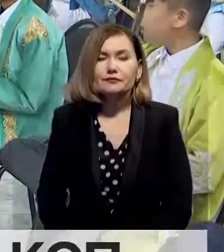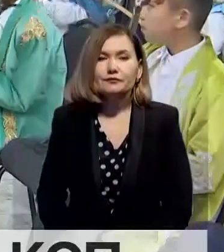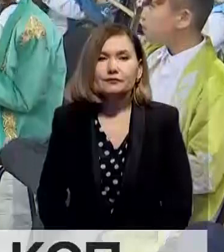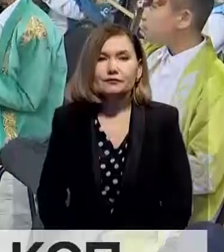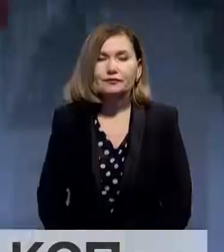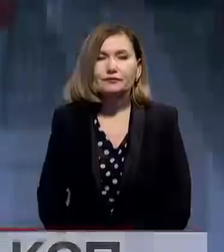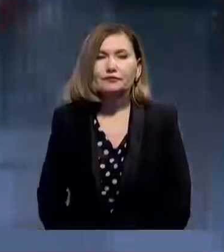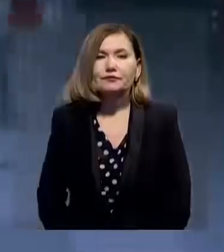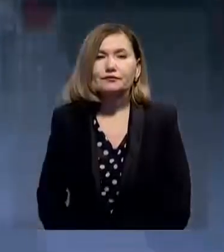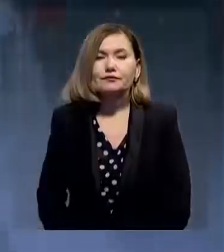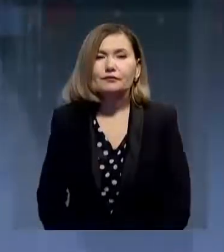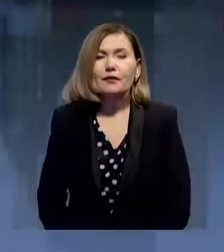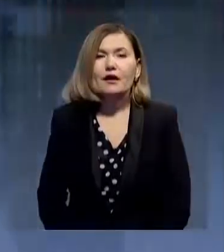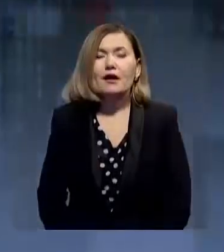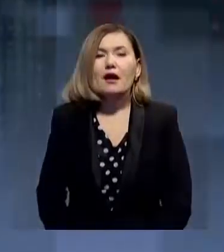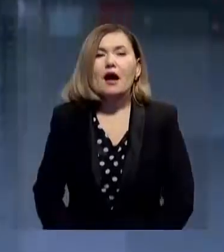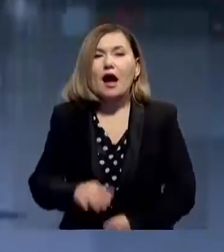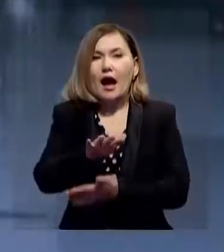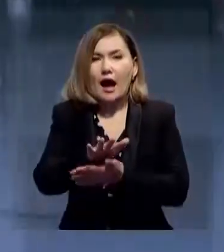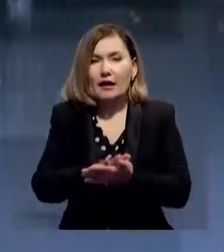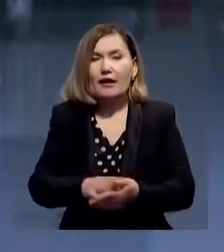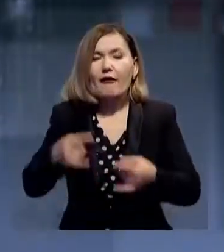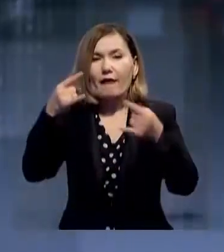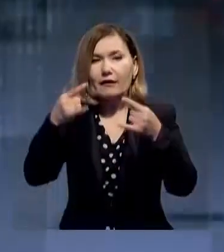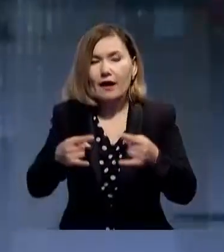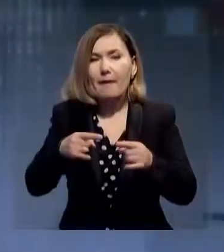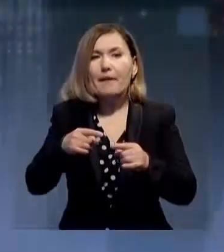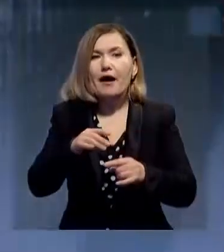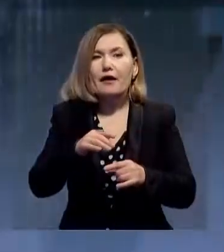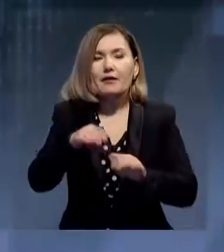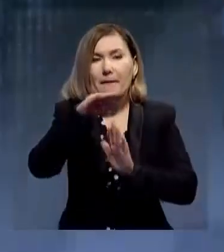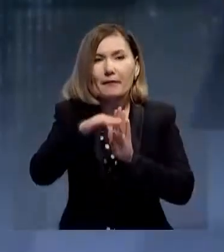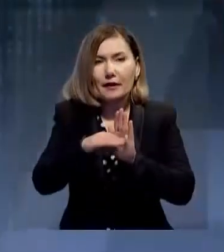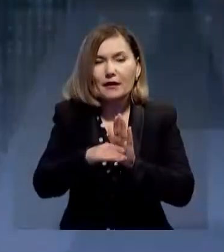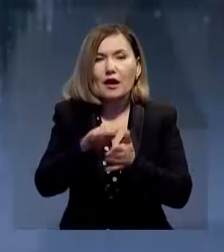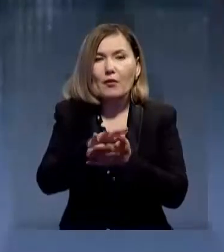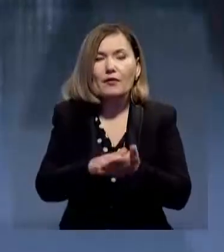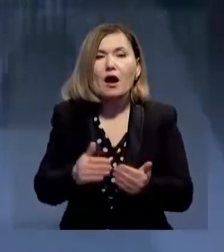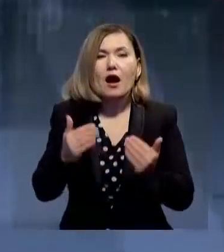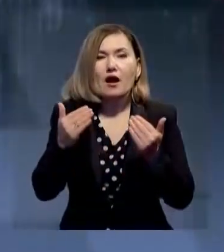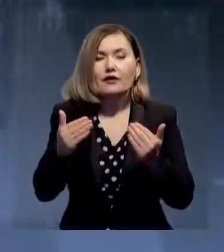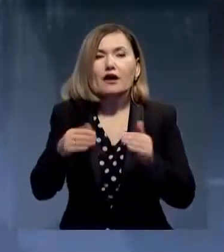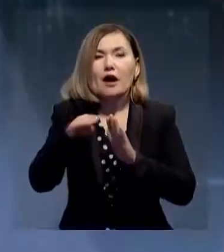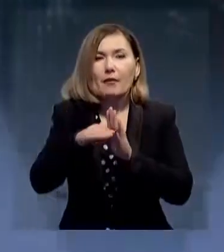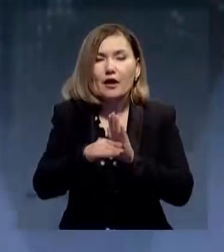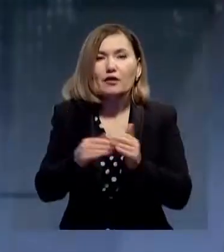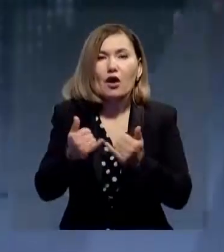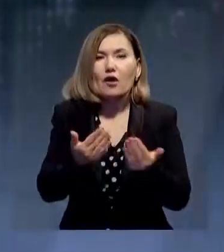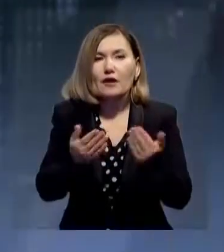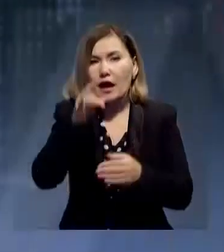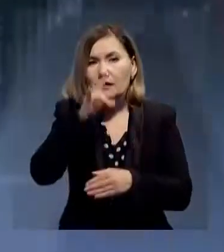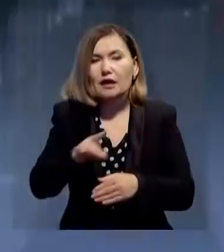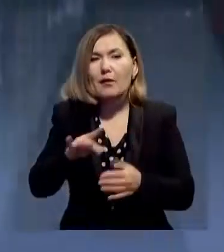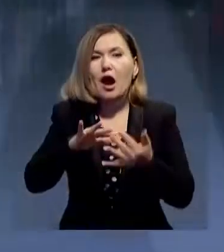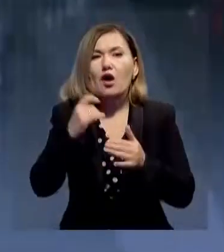облысы. Қымбатты көрермен, әрі қарай эфирде бет-бет бағдарламасы жалғайды. Хабардың бүгінгі қонағы Қазақстан Республикасының ауыл